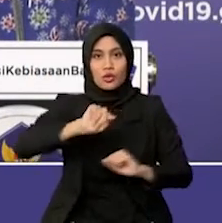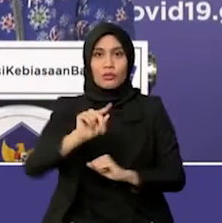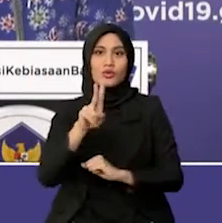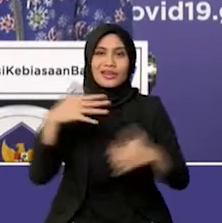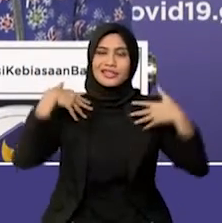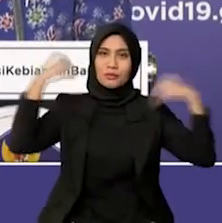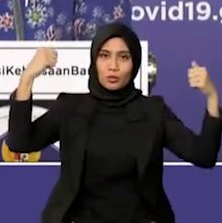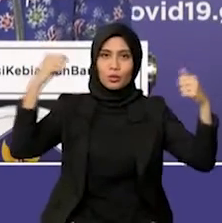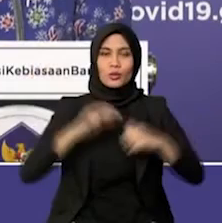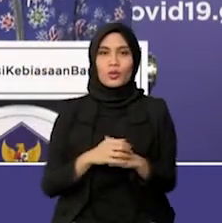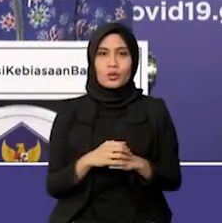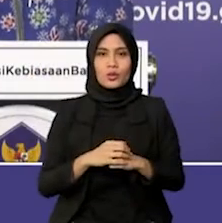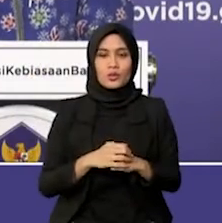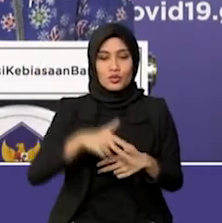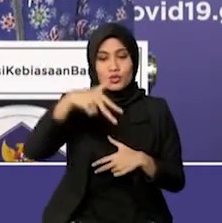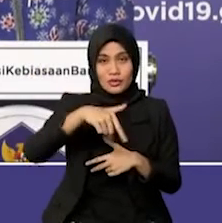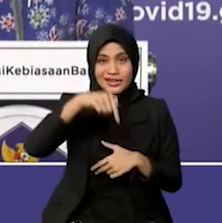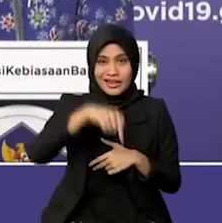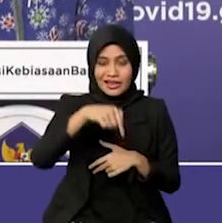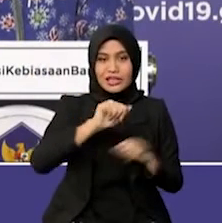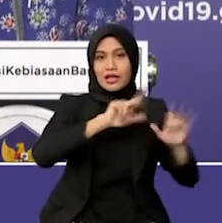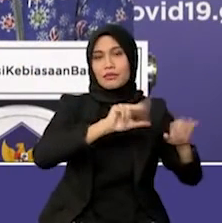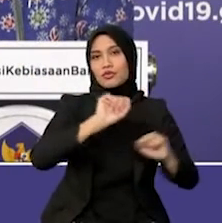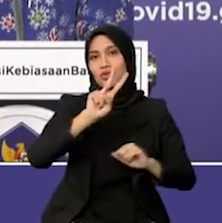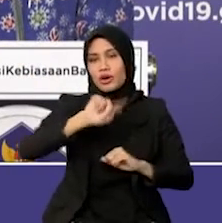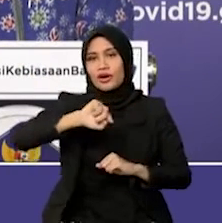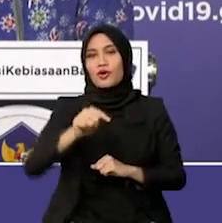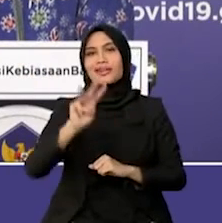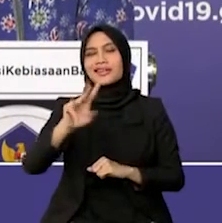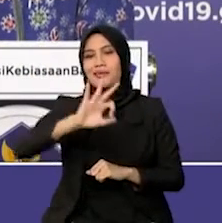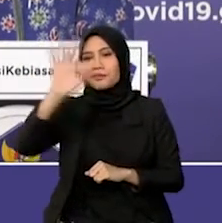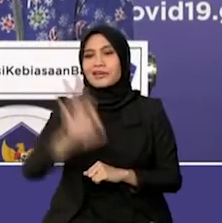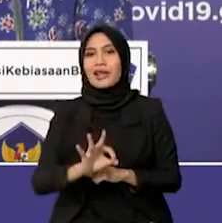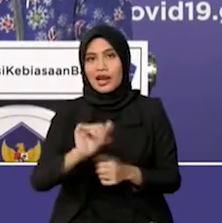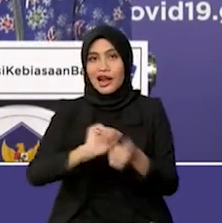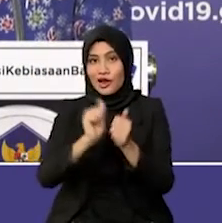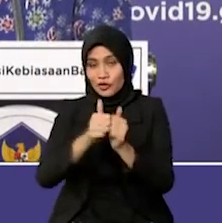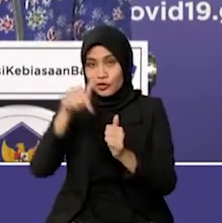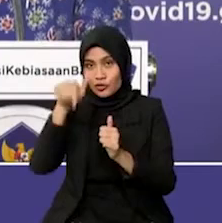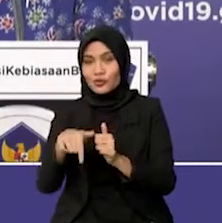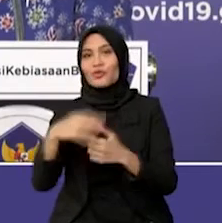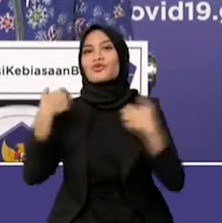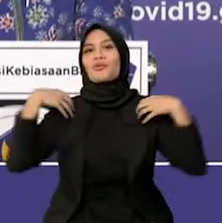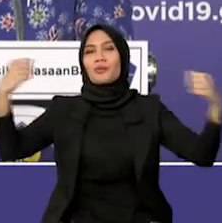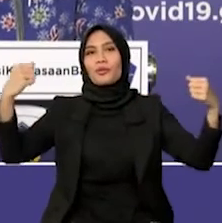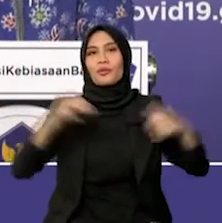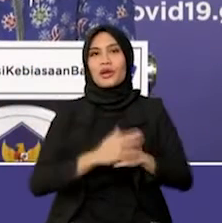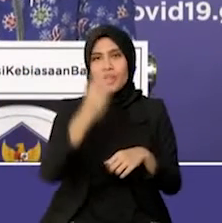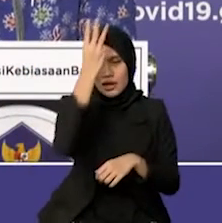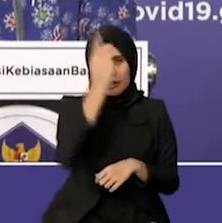persen yang sembuh Sulawesi Selatan 80 2,3 persen kasus yang sembuh